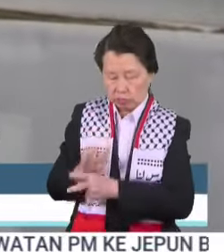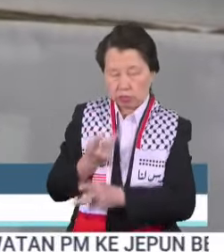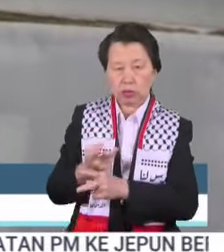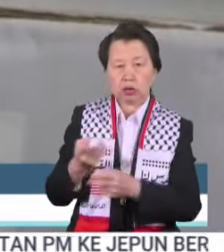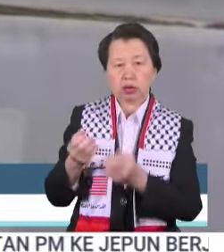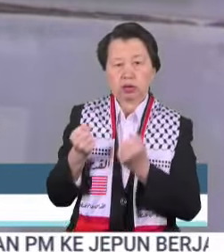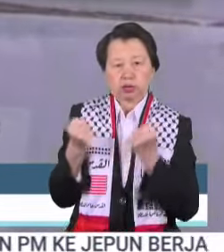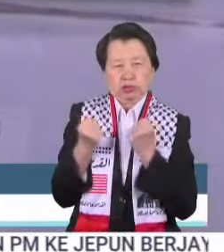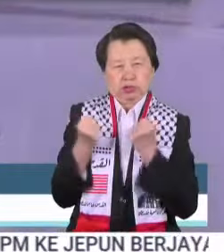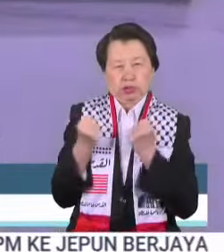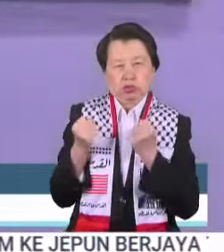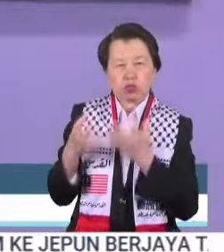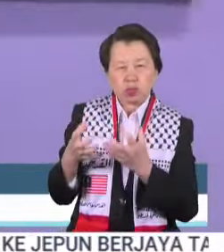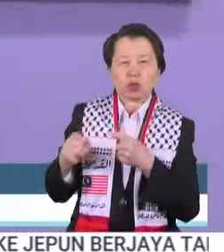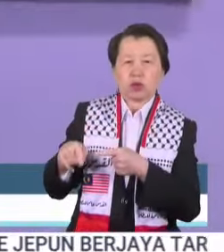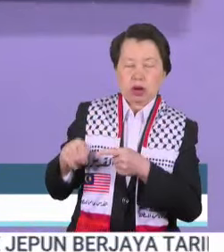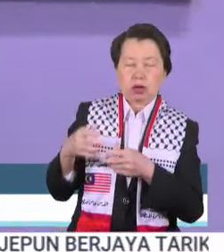beku.